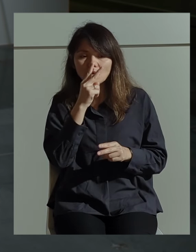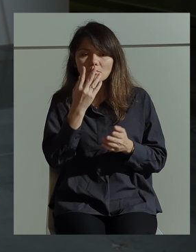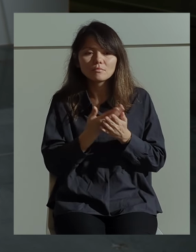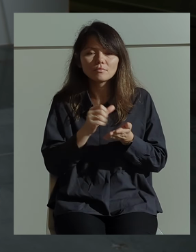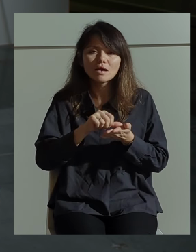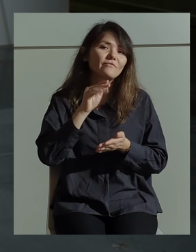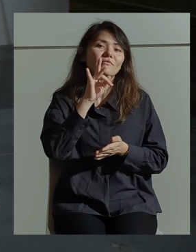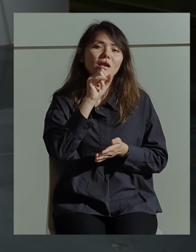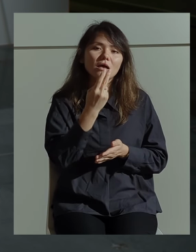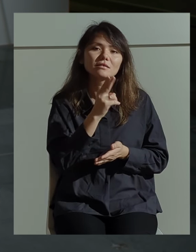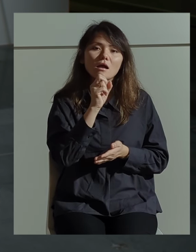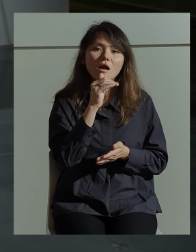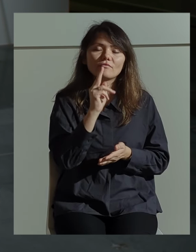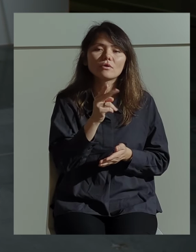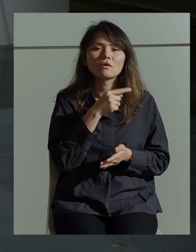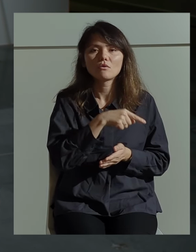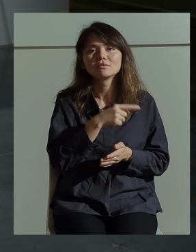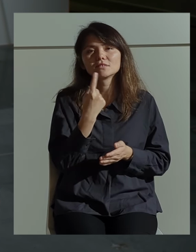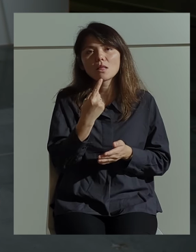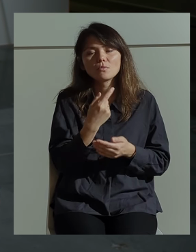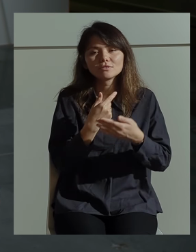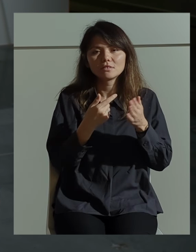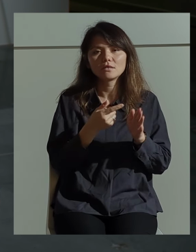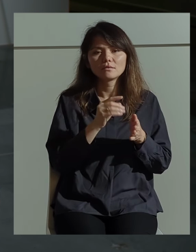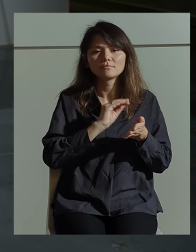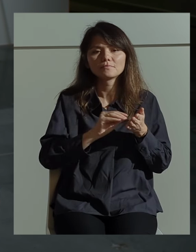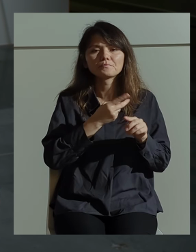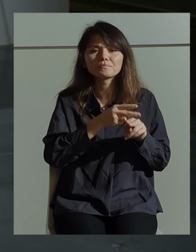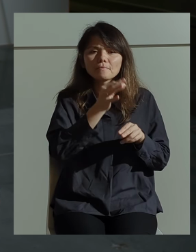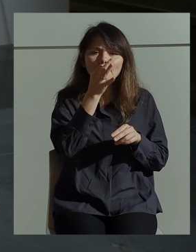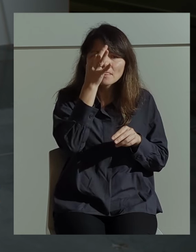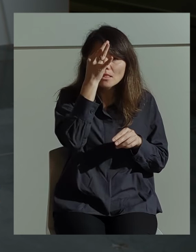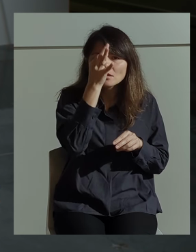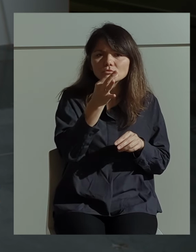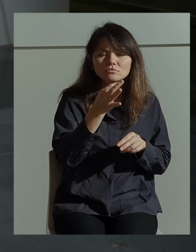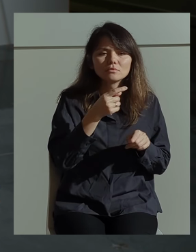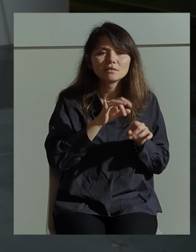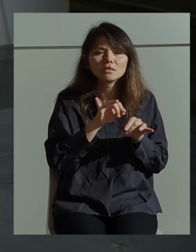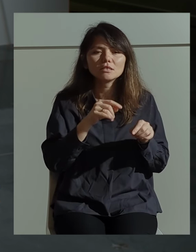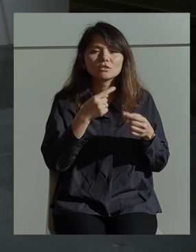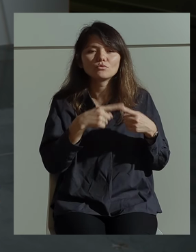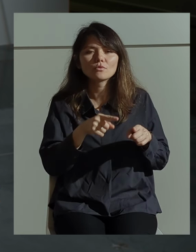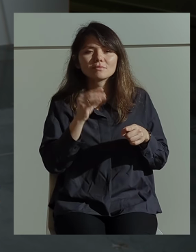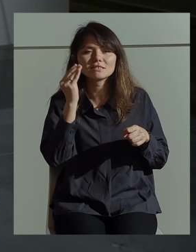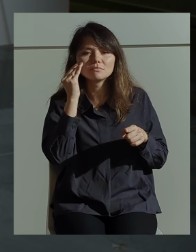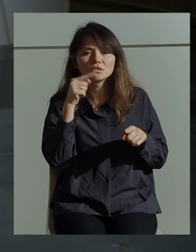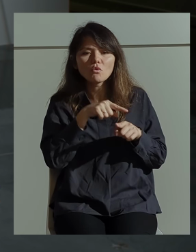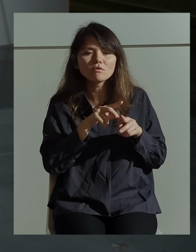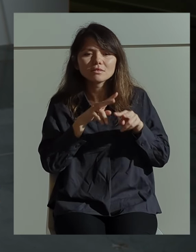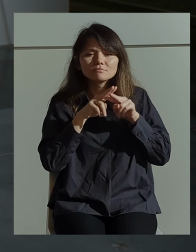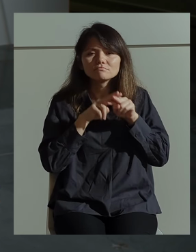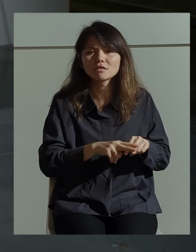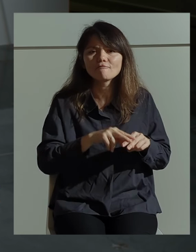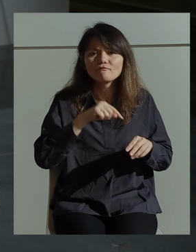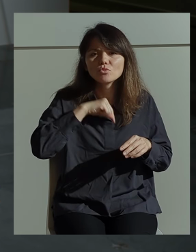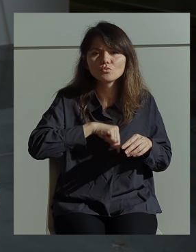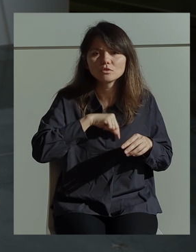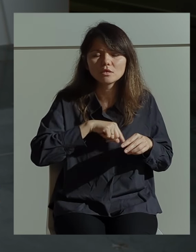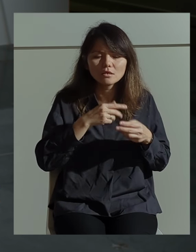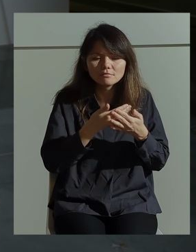Франца Кафки как писателя с одной стороны заточен и в некотором смысле заточные внутри а